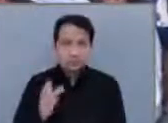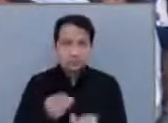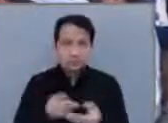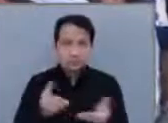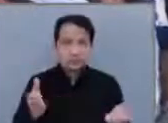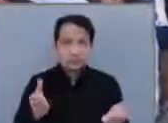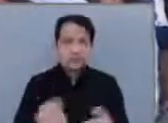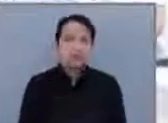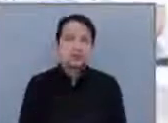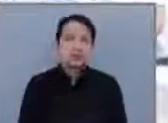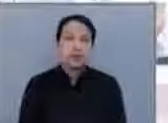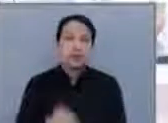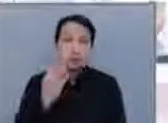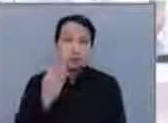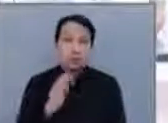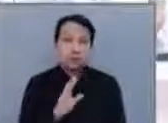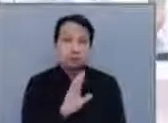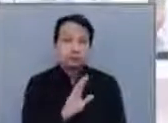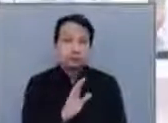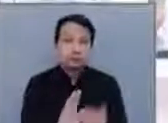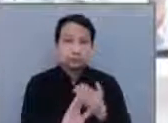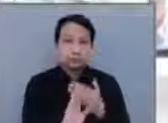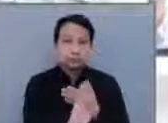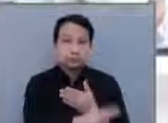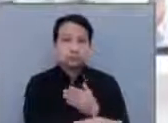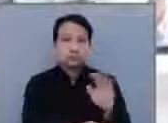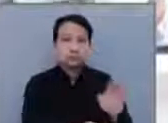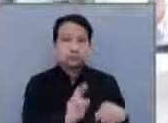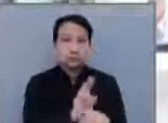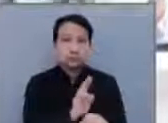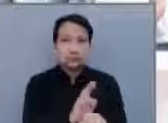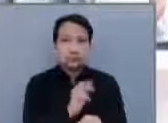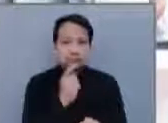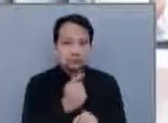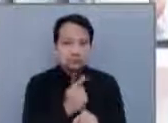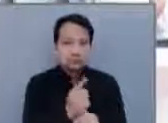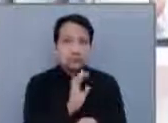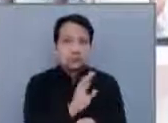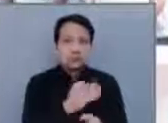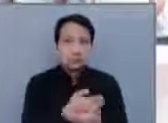dahil anila'y ibinabalik lang nila at ginagastos ng tama ang pondo ng bayan.